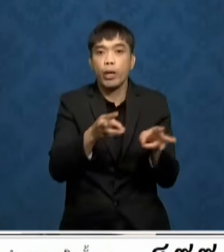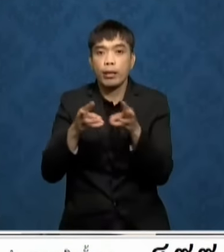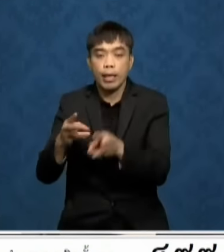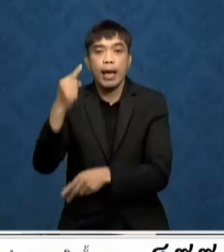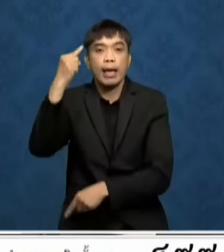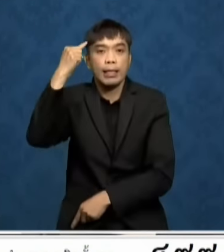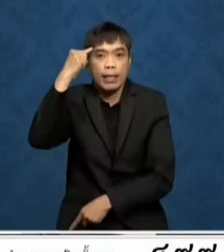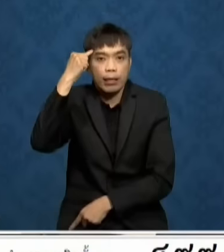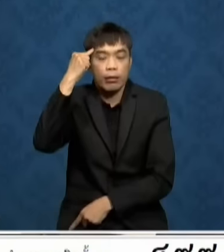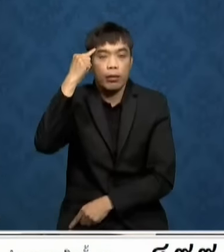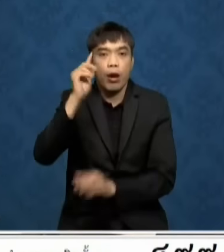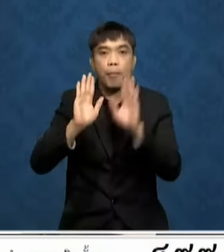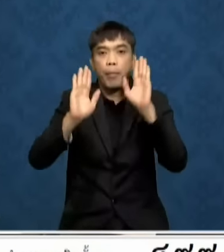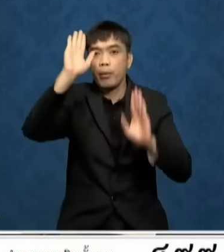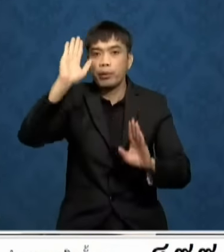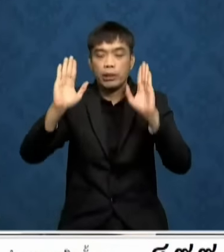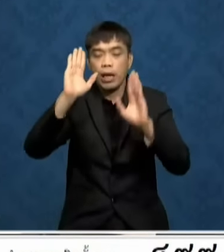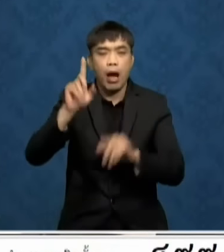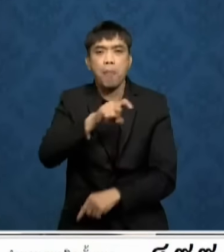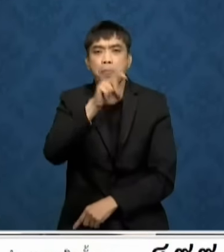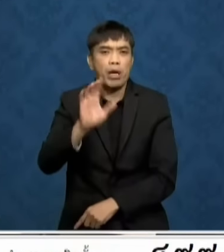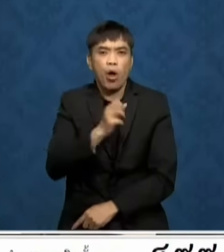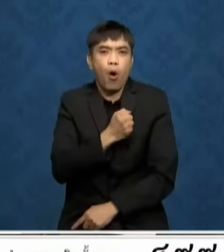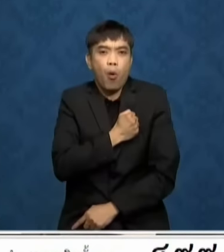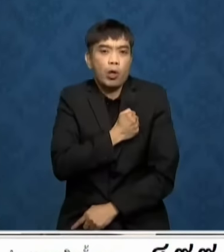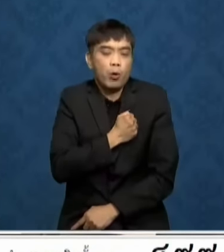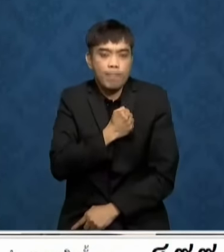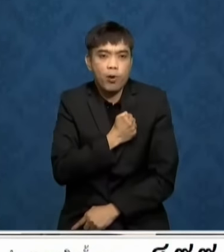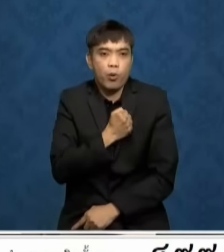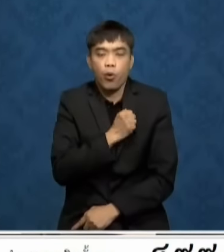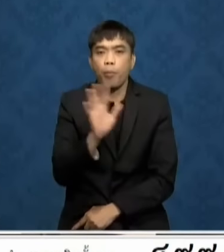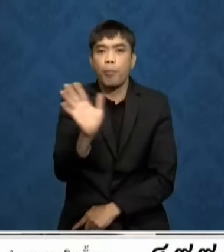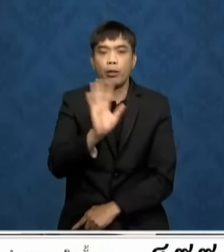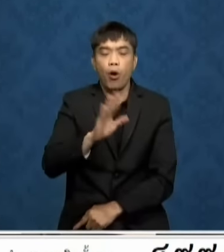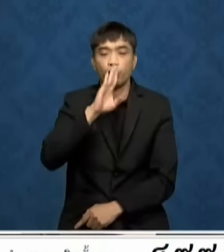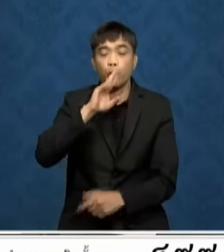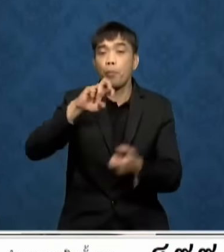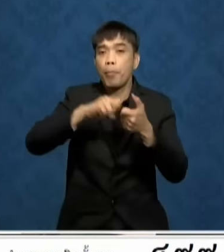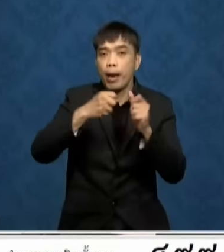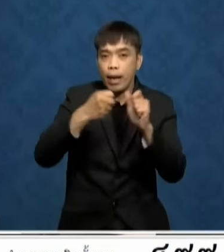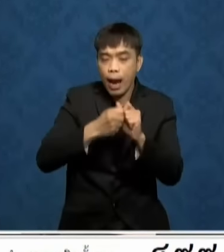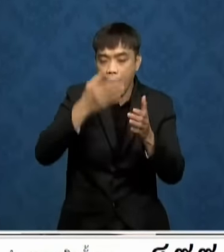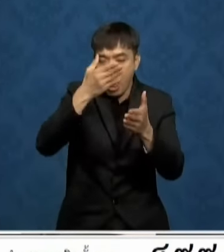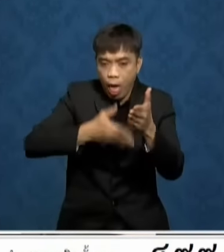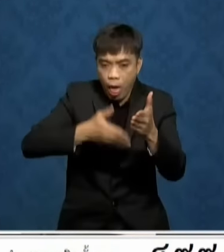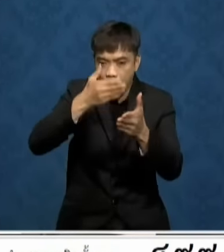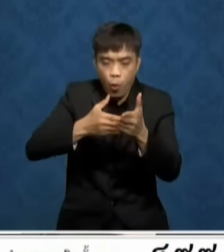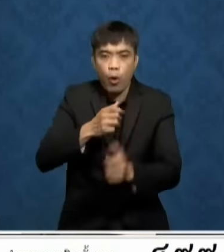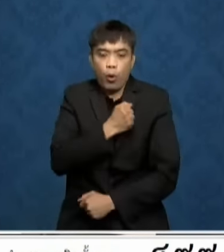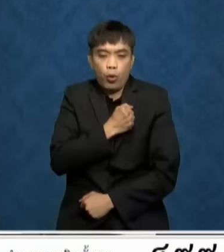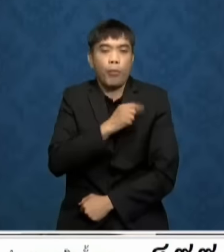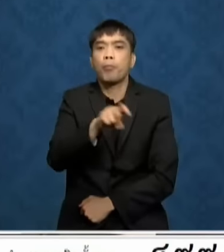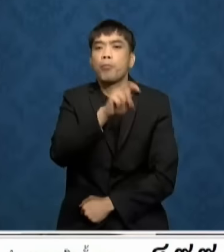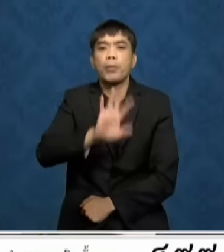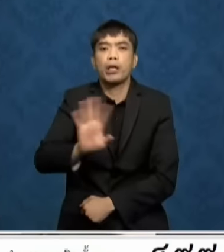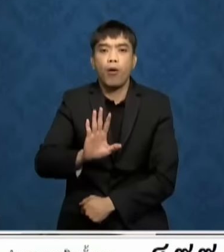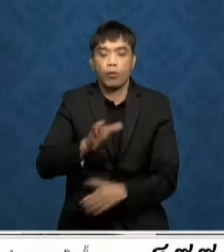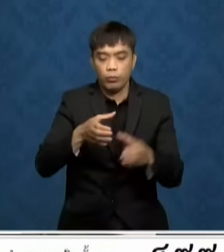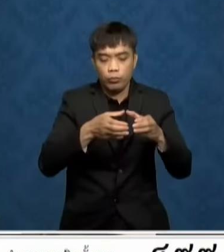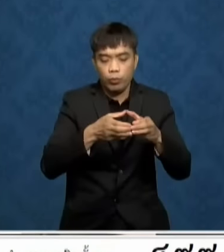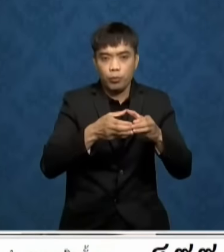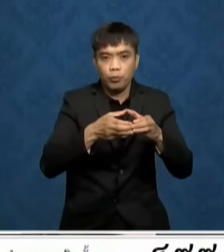ทนประชาธิปไตยไม่จำเป็นต้องอดทนอดกั้นต่อแนวคิดที่เป็นปฏิปักษ์ต่อตัวมันเองค่ะพรรคการเมืองใดจัดตั้